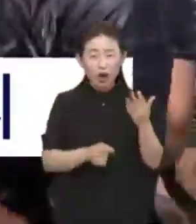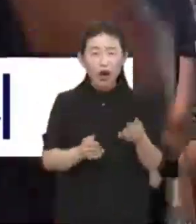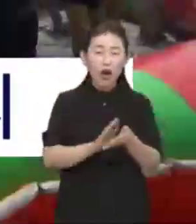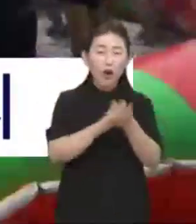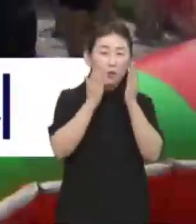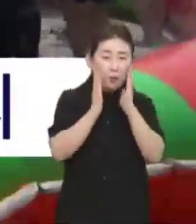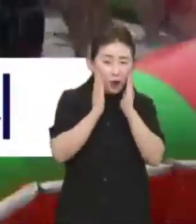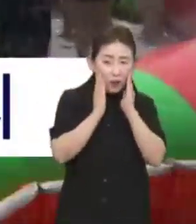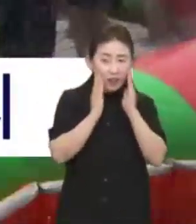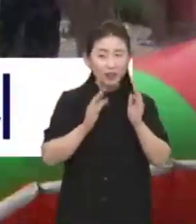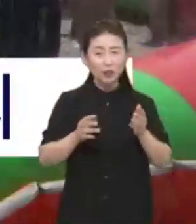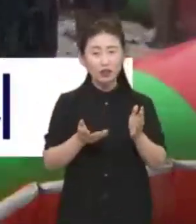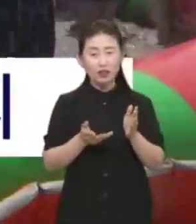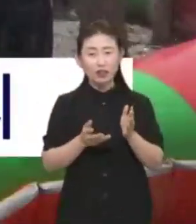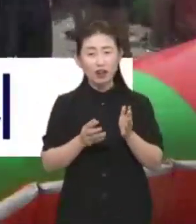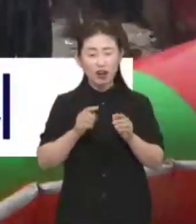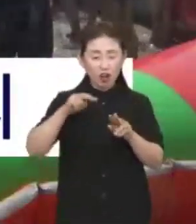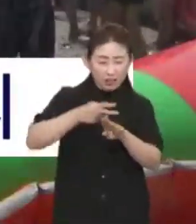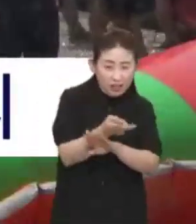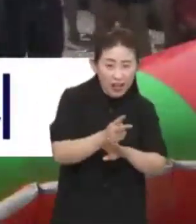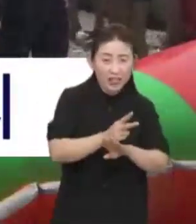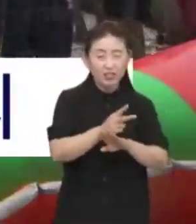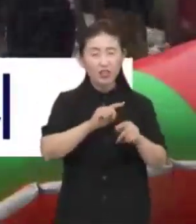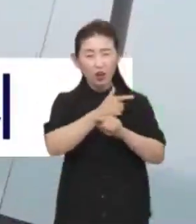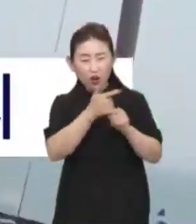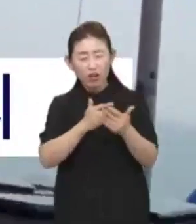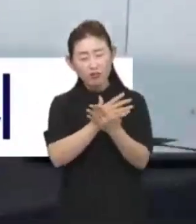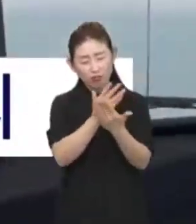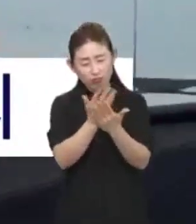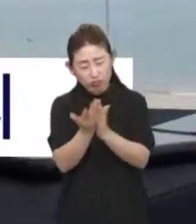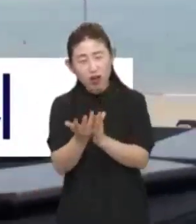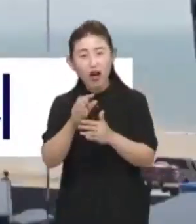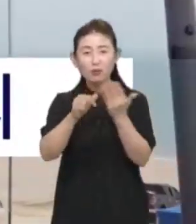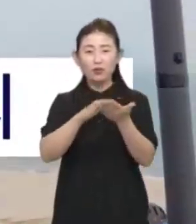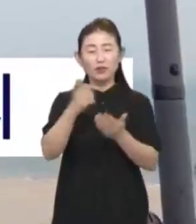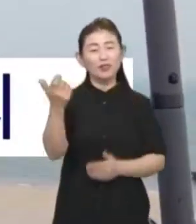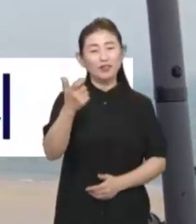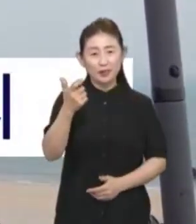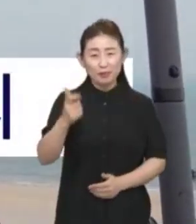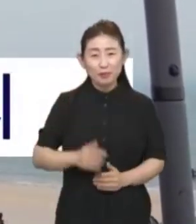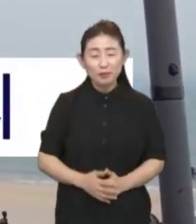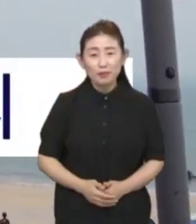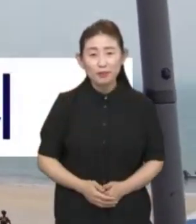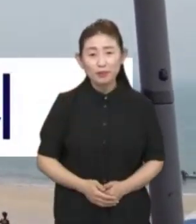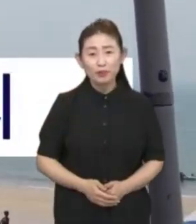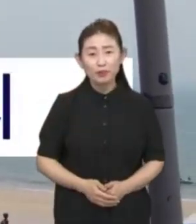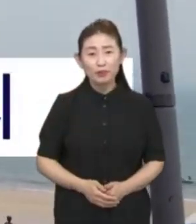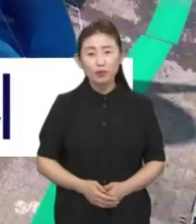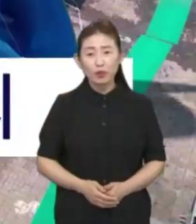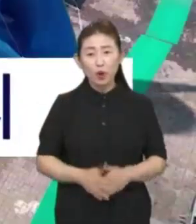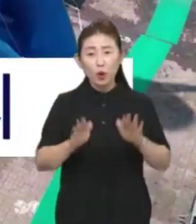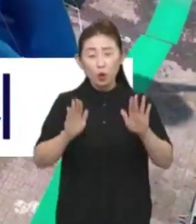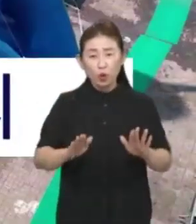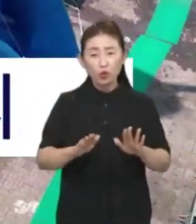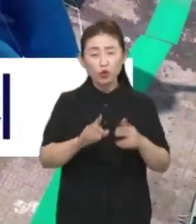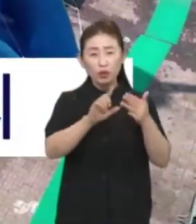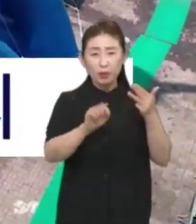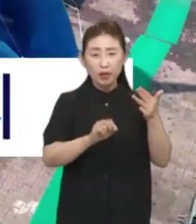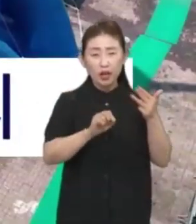체험존 대형 머드탕과 머드 슬라이드, 머드 컬링 등 60개 프로그램이 선보이게 됩니다. 한편 오는